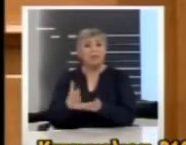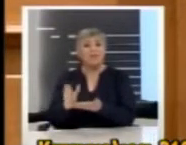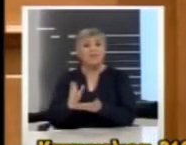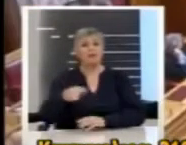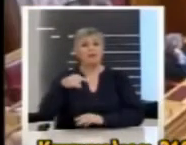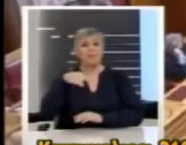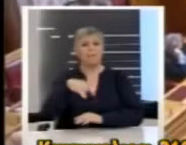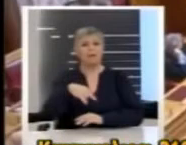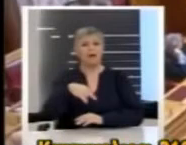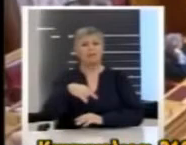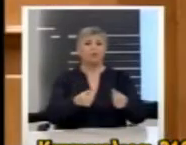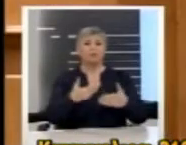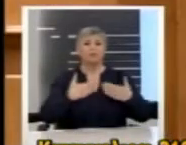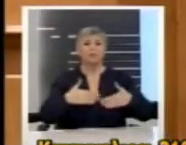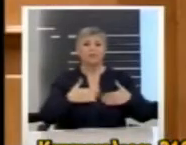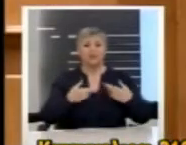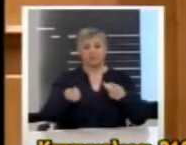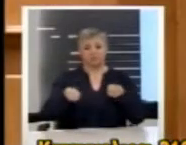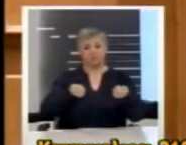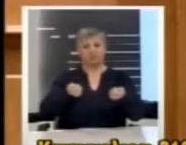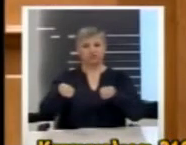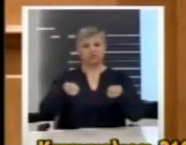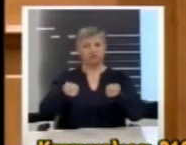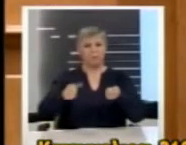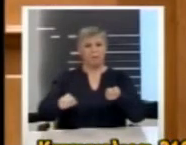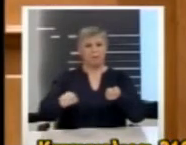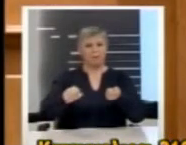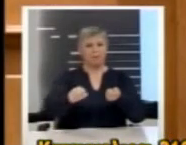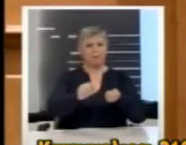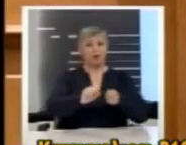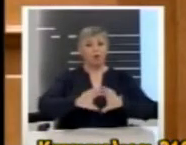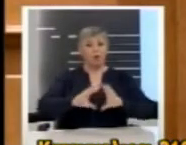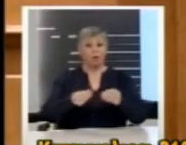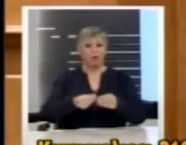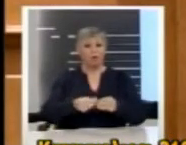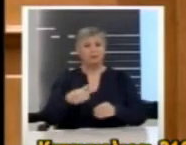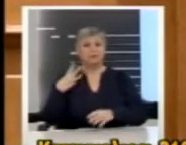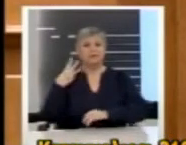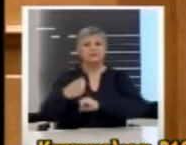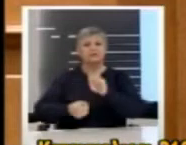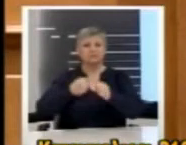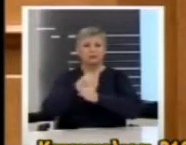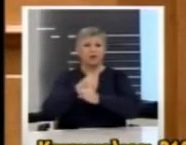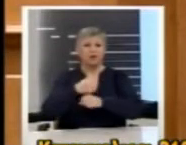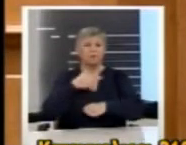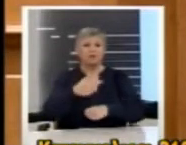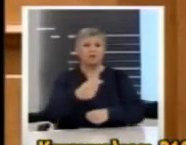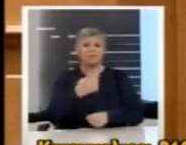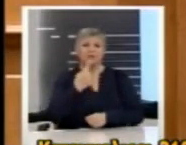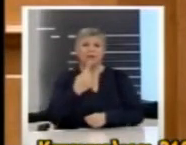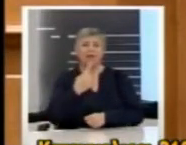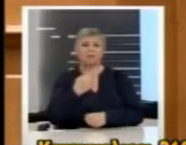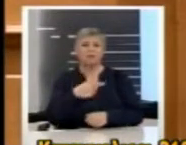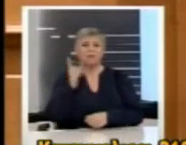θεσμικό εμπόδιο. Εδώ και 3 χρόνια λέτε διαρκώς ψέματα, βουλιάζοντας τη χώρα όχι μόνο